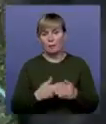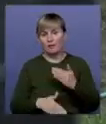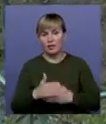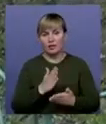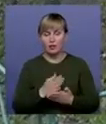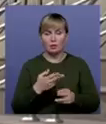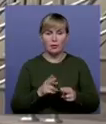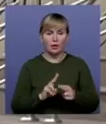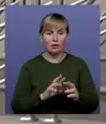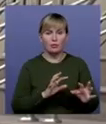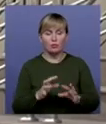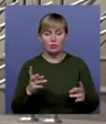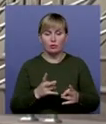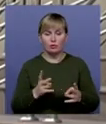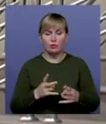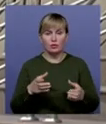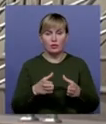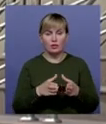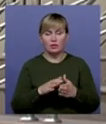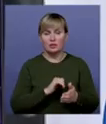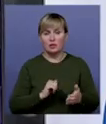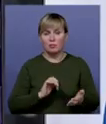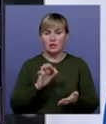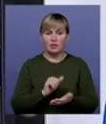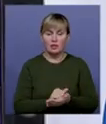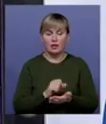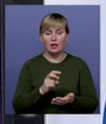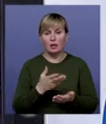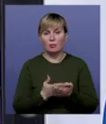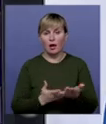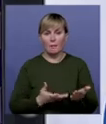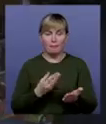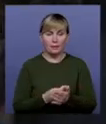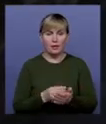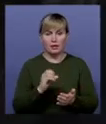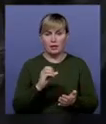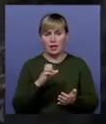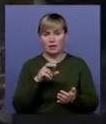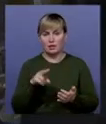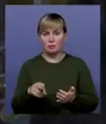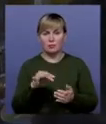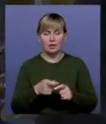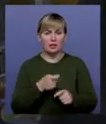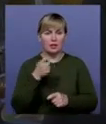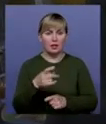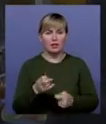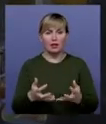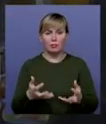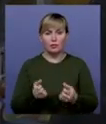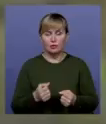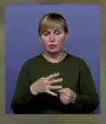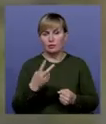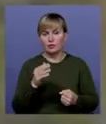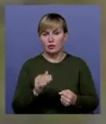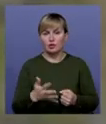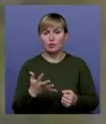требуется особая забота. Зарина относится к категории самозанятых. Как и полагается, она оплатила единый совокупный платеж и подала заявку на получение социальной